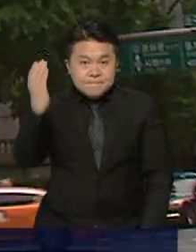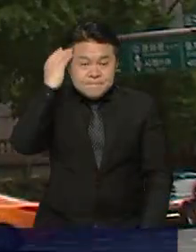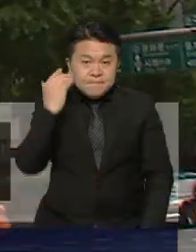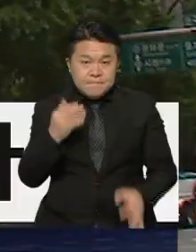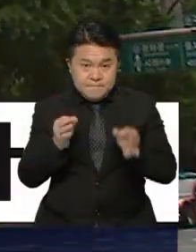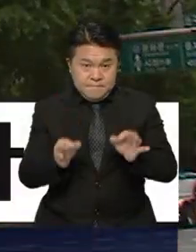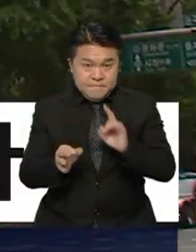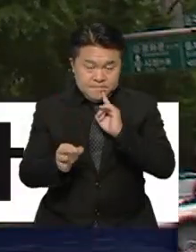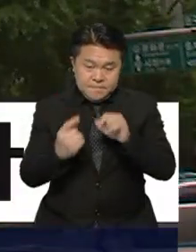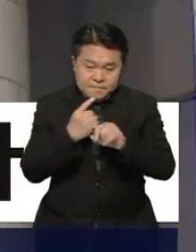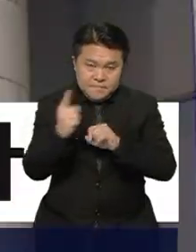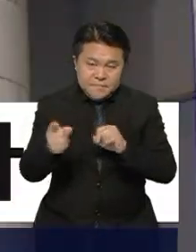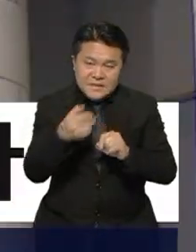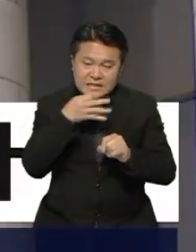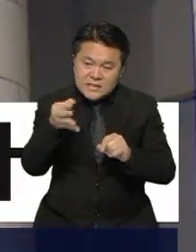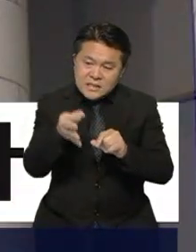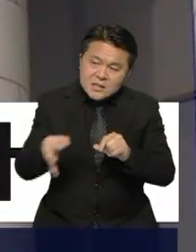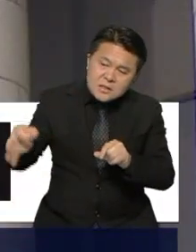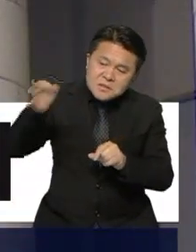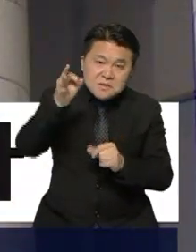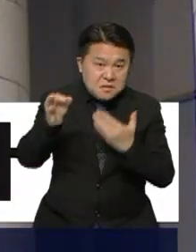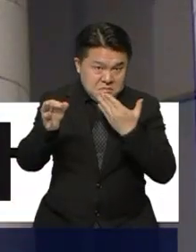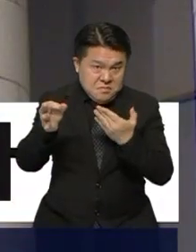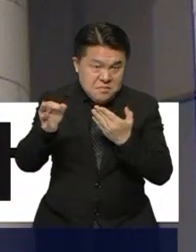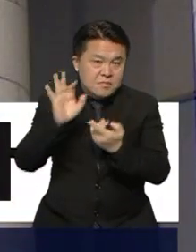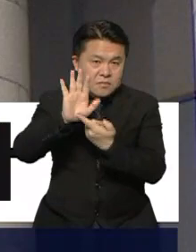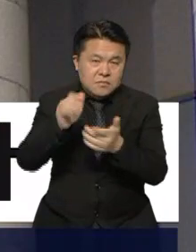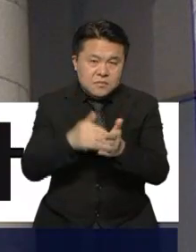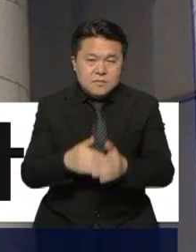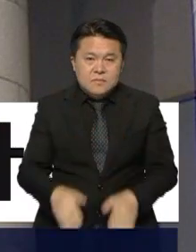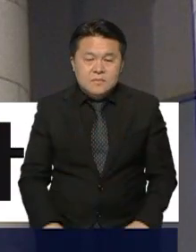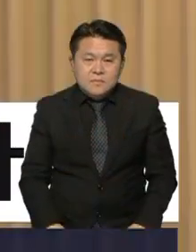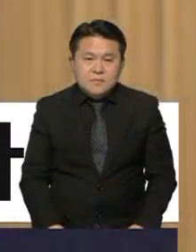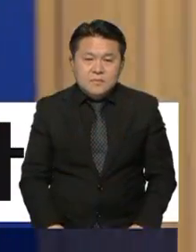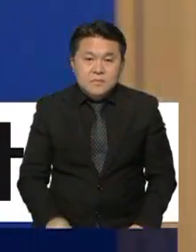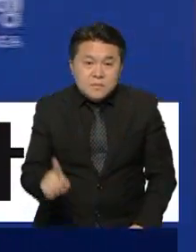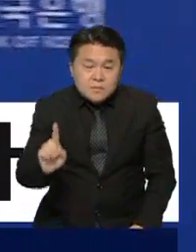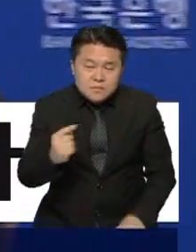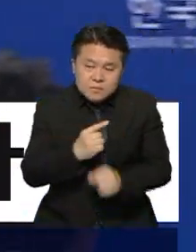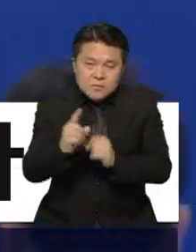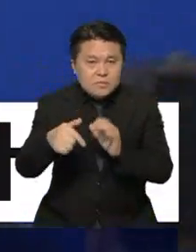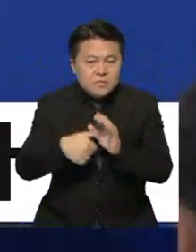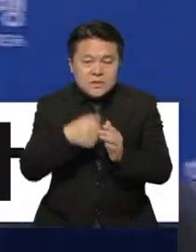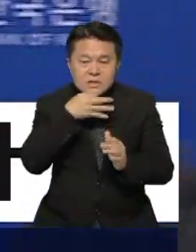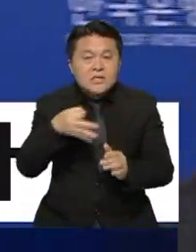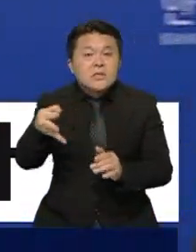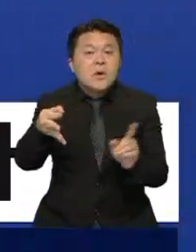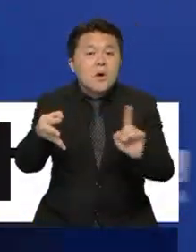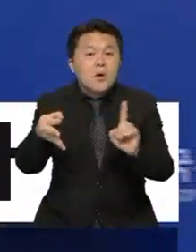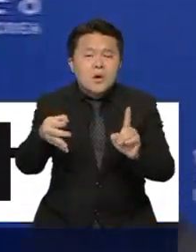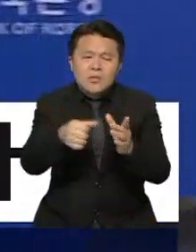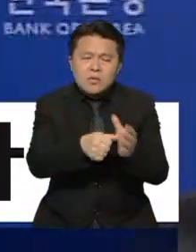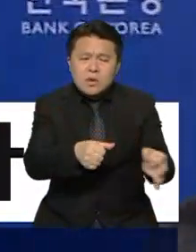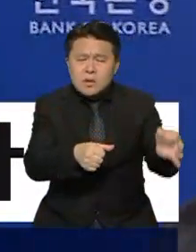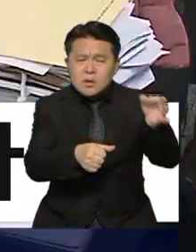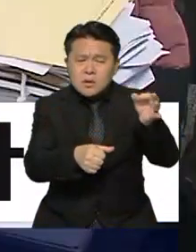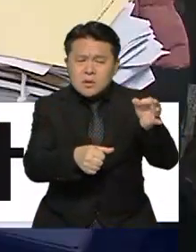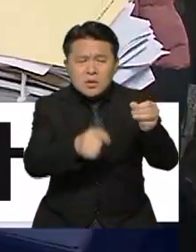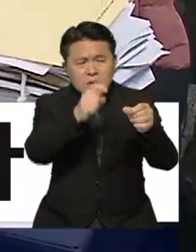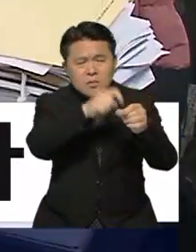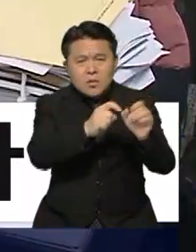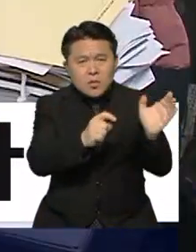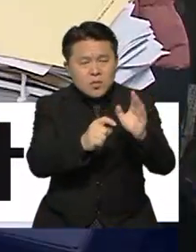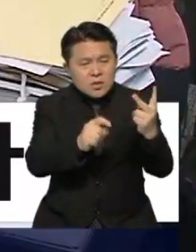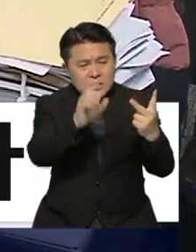한국은행이 내년 기준금리 추가 인상 가능성을 시사했습니다. 한은은 내년 기준금리는 물가 상승률이 목표